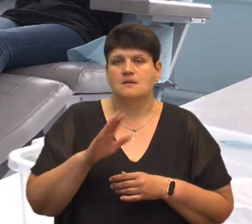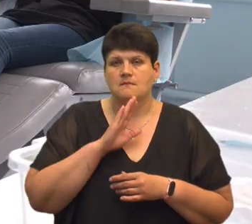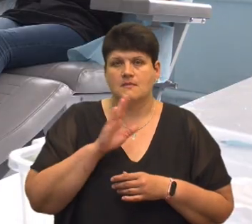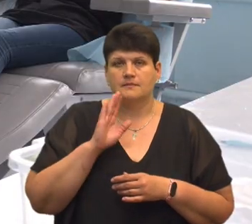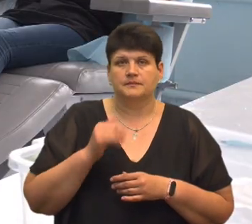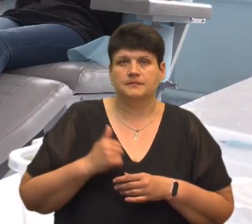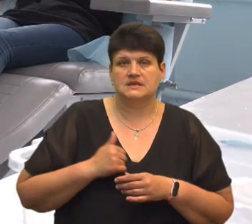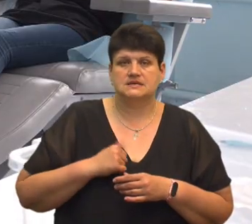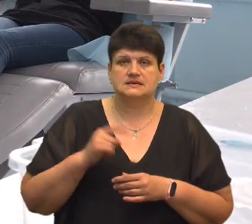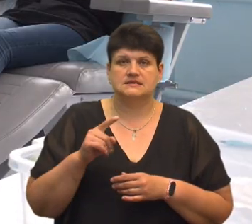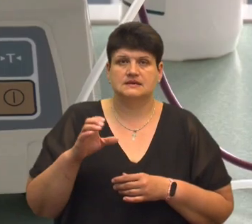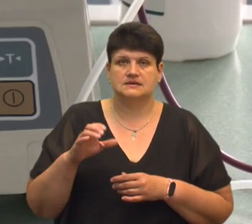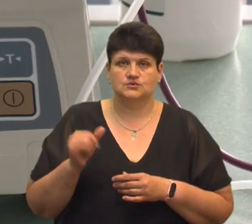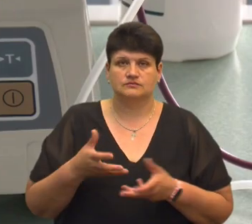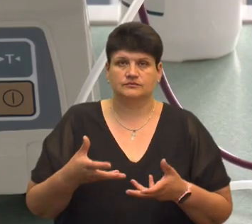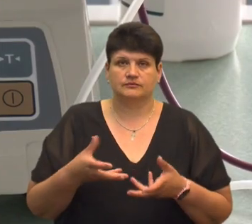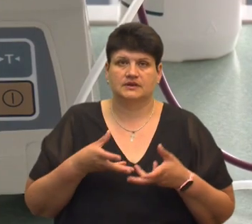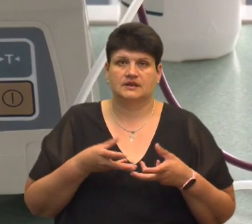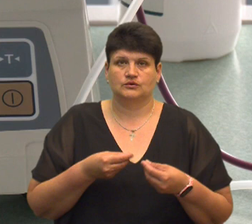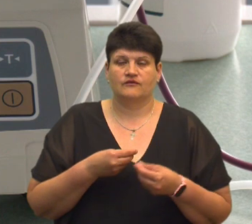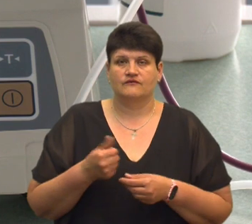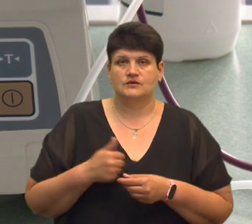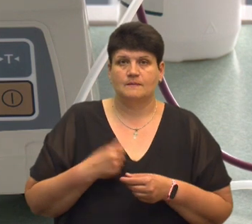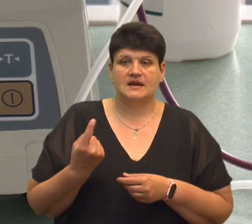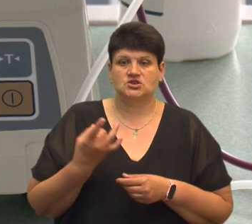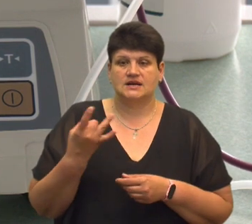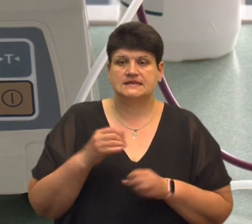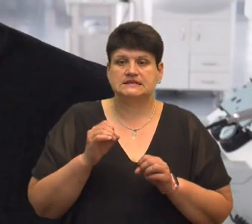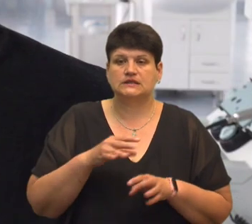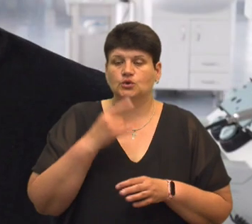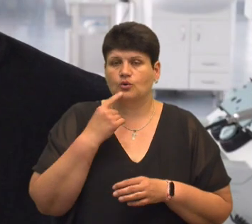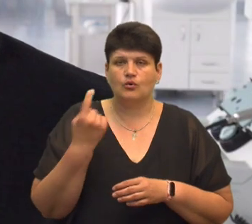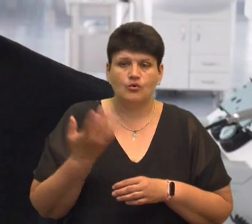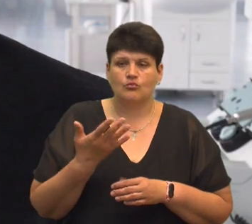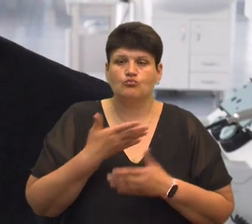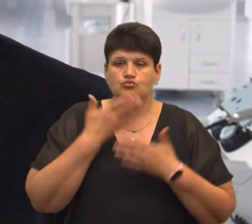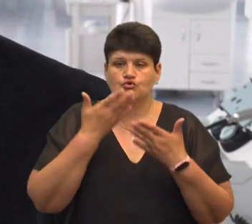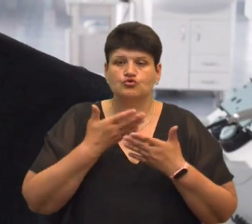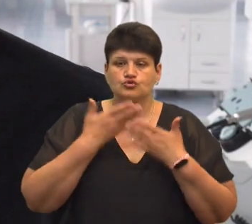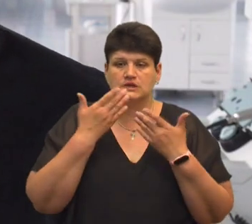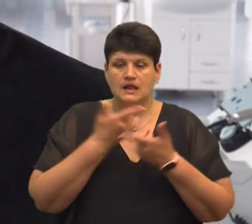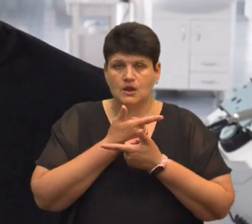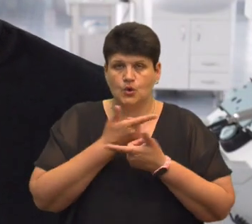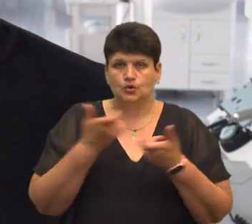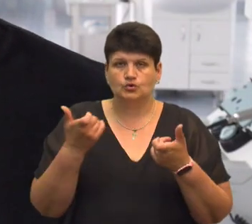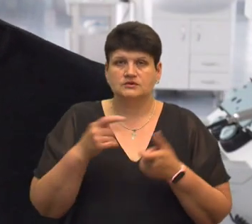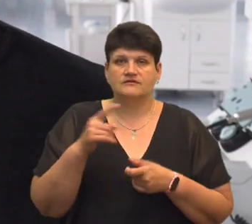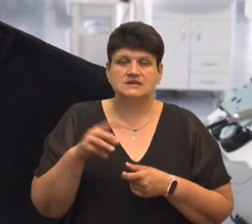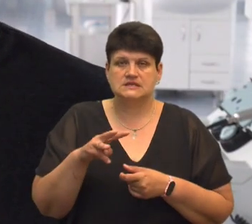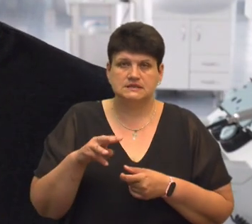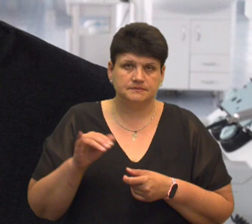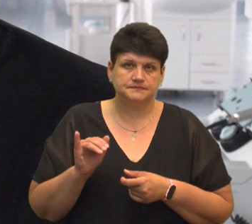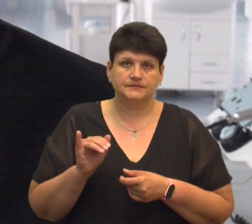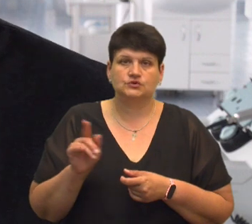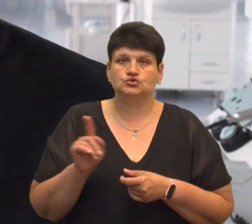Зробити це її надихнули військові. Кров здаю перший раз, тому що прочитала оголошення в засобах масової